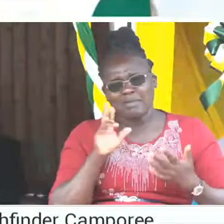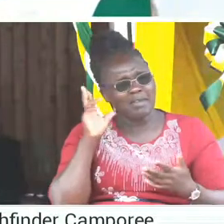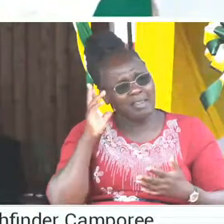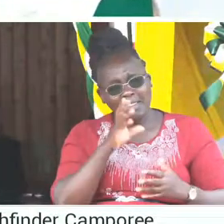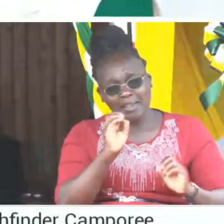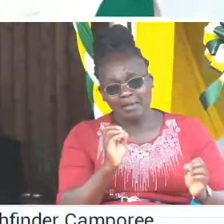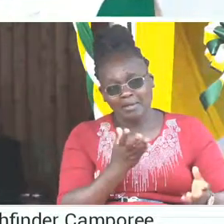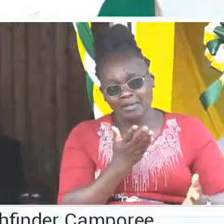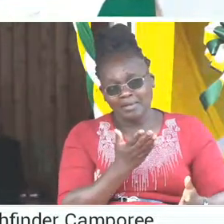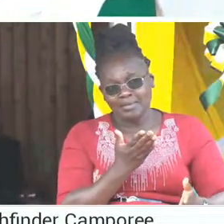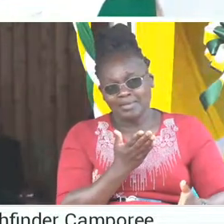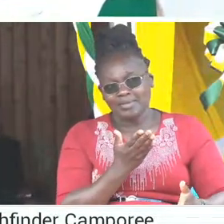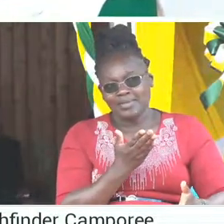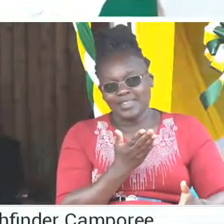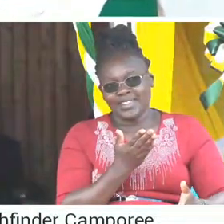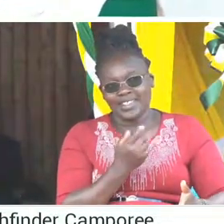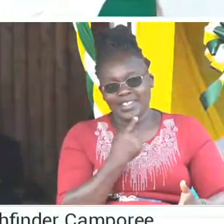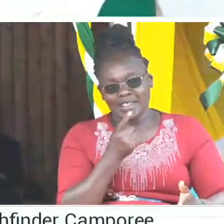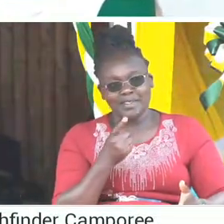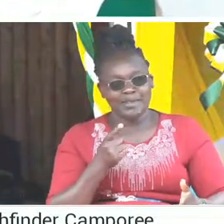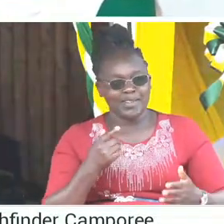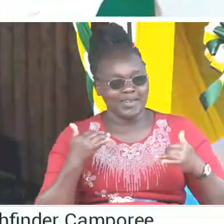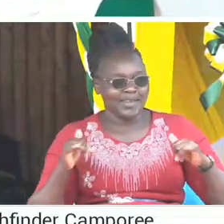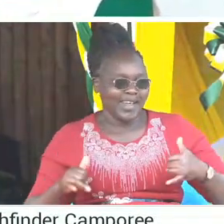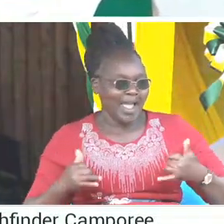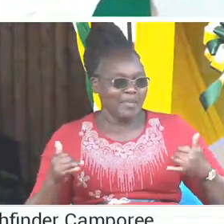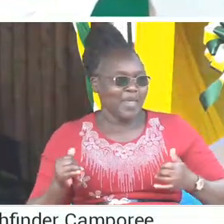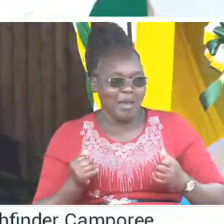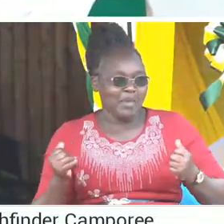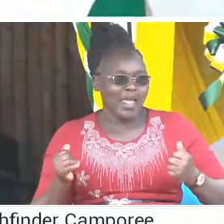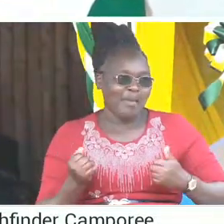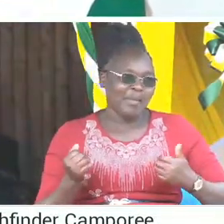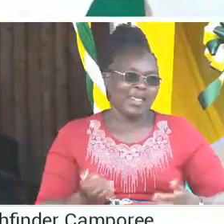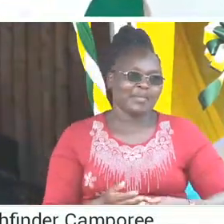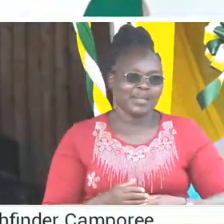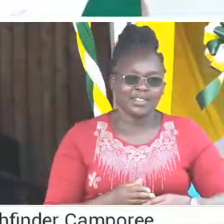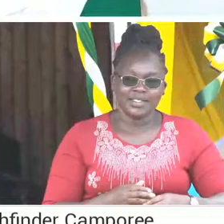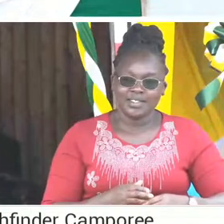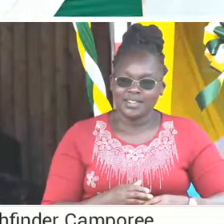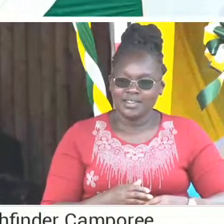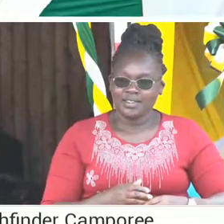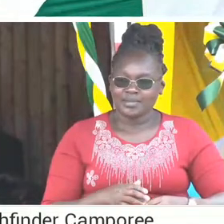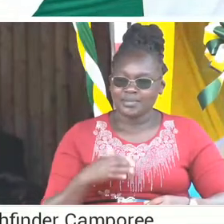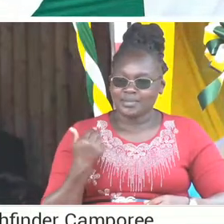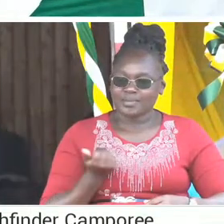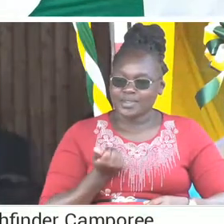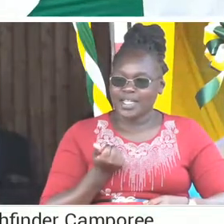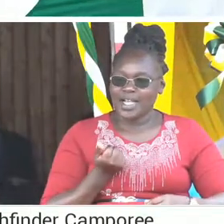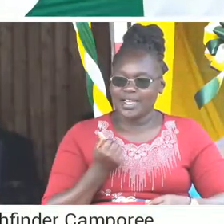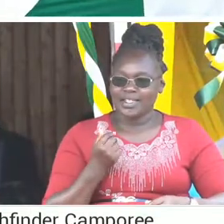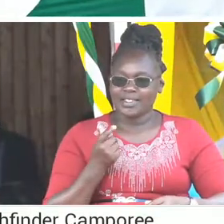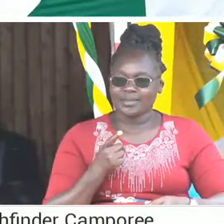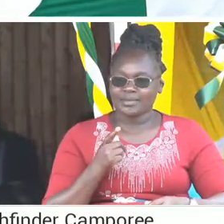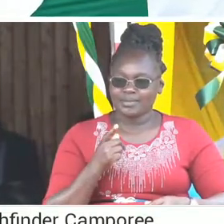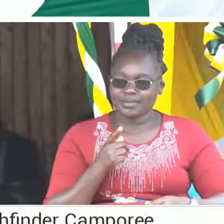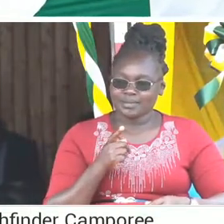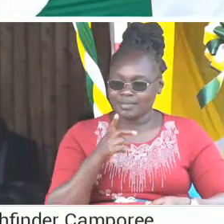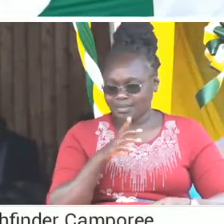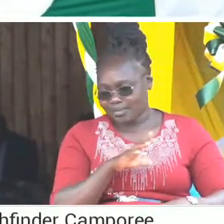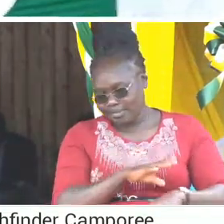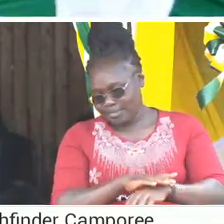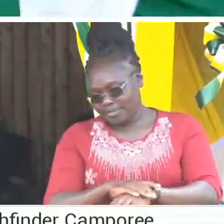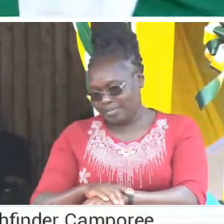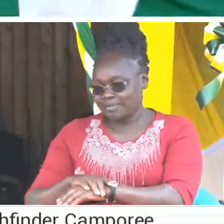Akawa na furahi. Alafu anashuka na baba yake kwa gorofa, anaenda shule, akirudishwa anaenda kwa nyumba,